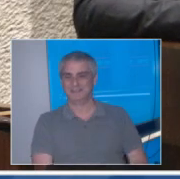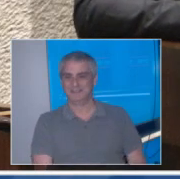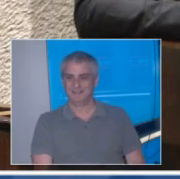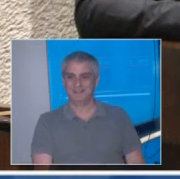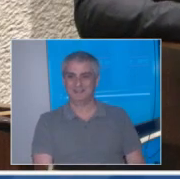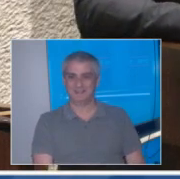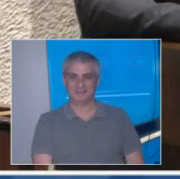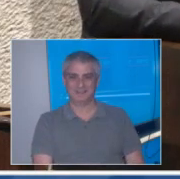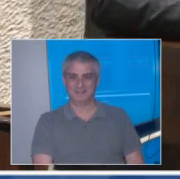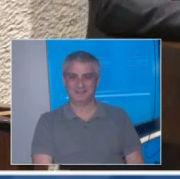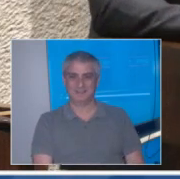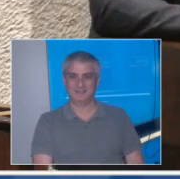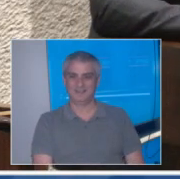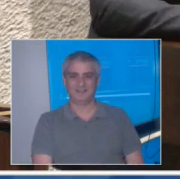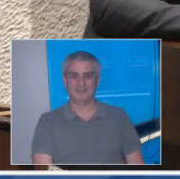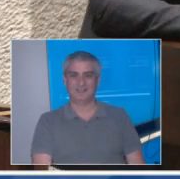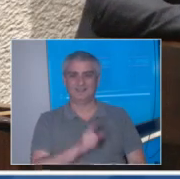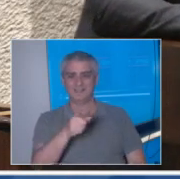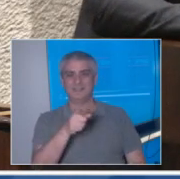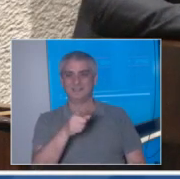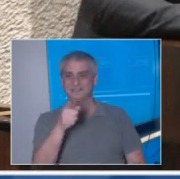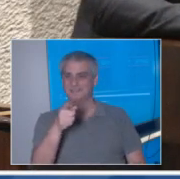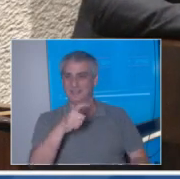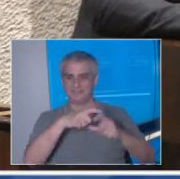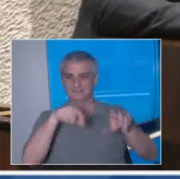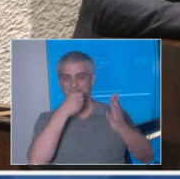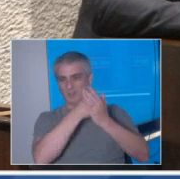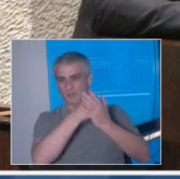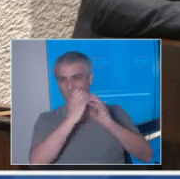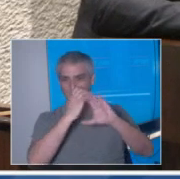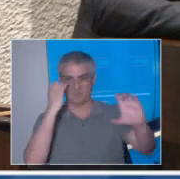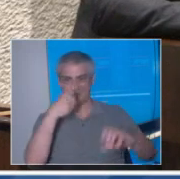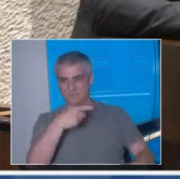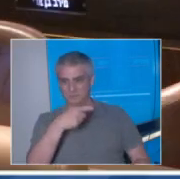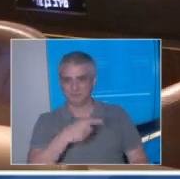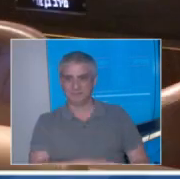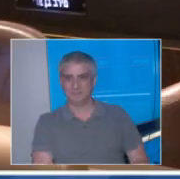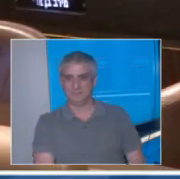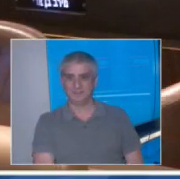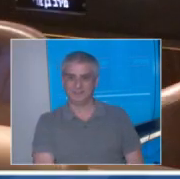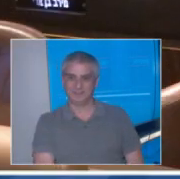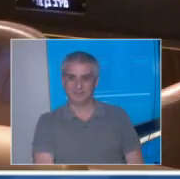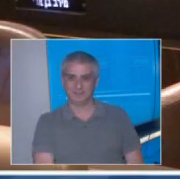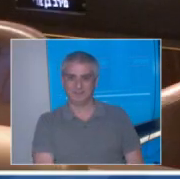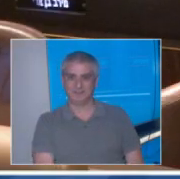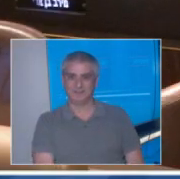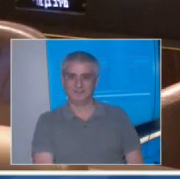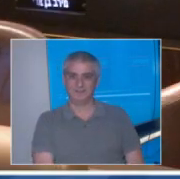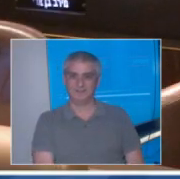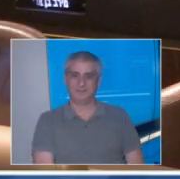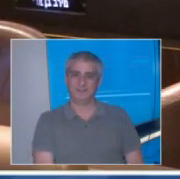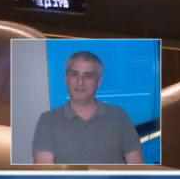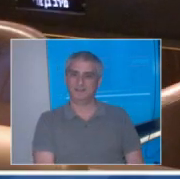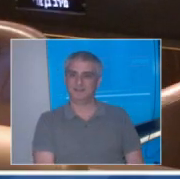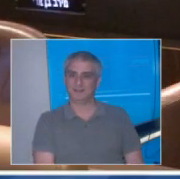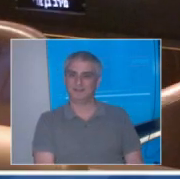זה יהיה סרט גדולים. זה שמה זה הספסל האחורי באוטובוס, נכון? בטח, לא, לא, לא. בטח זה